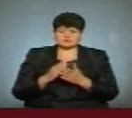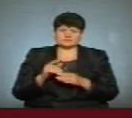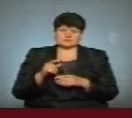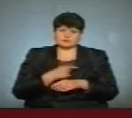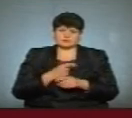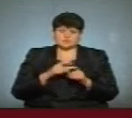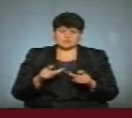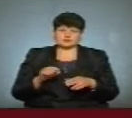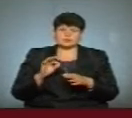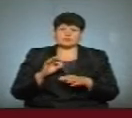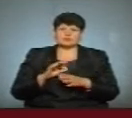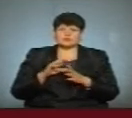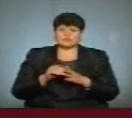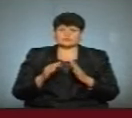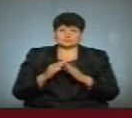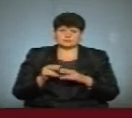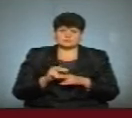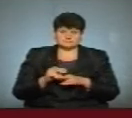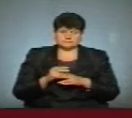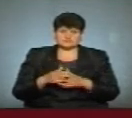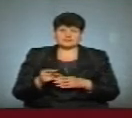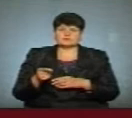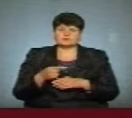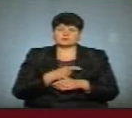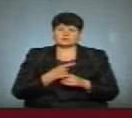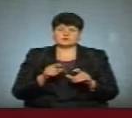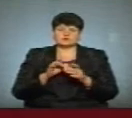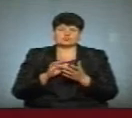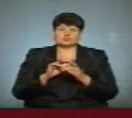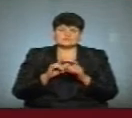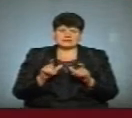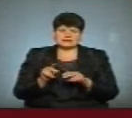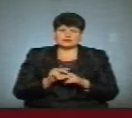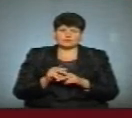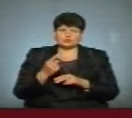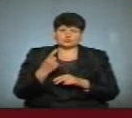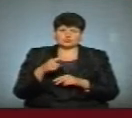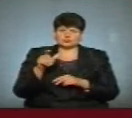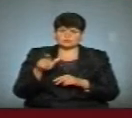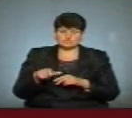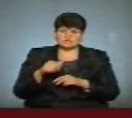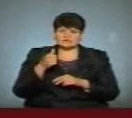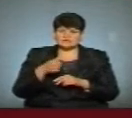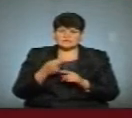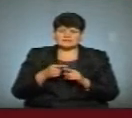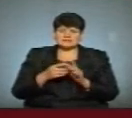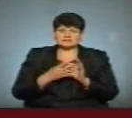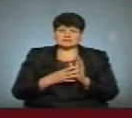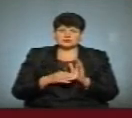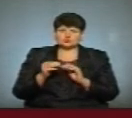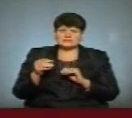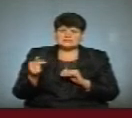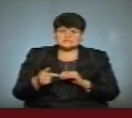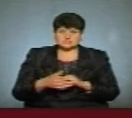впроваджувати амбулаторні методи лікування. В Тернопільському медичному центрі лікування одного пацієнта у рік – це 90 тисяч